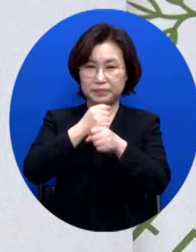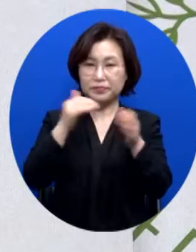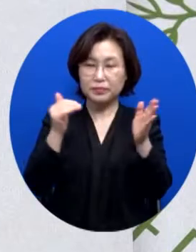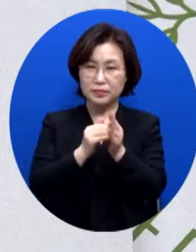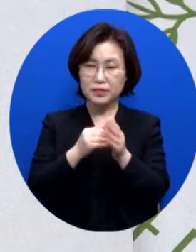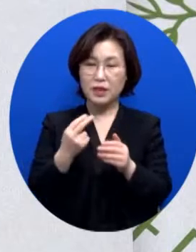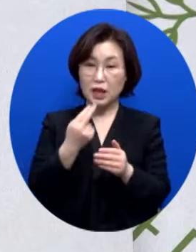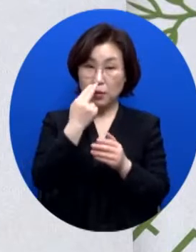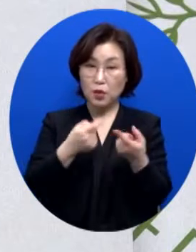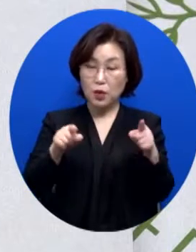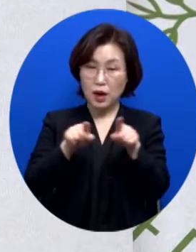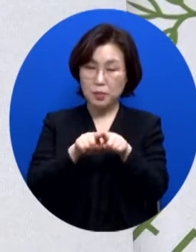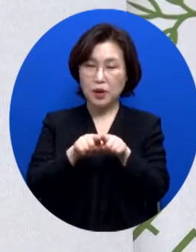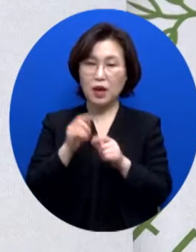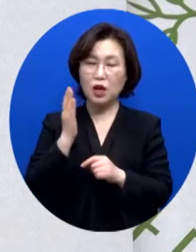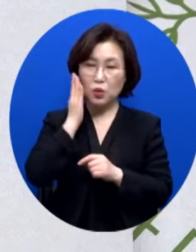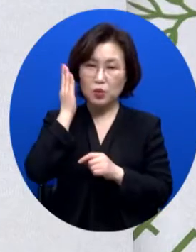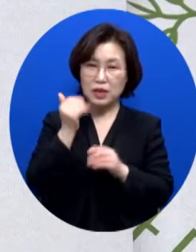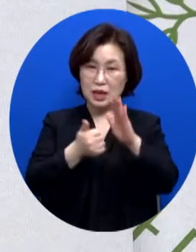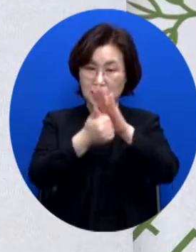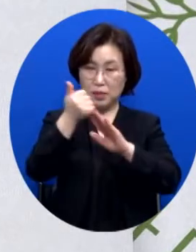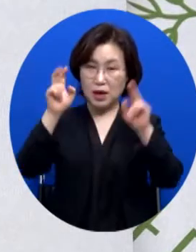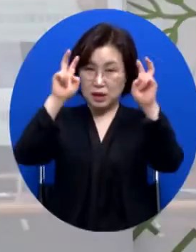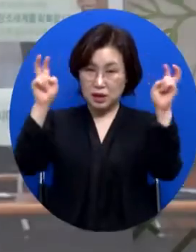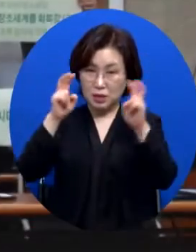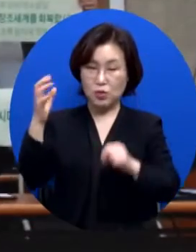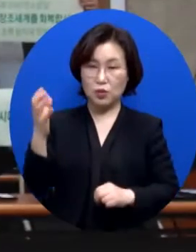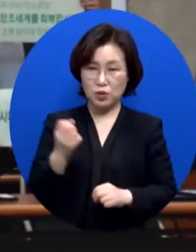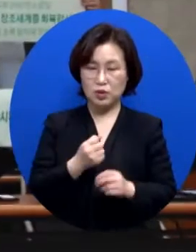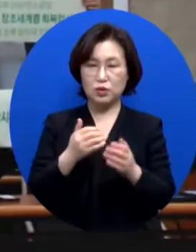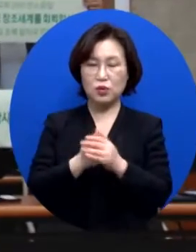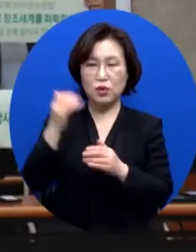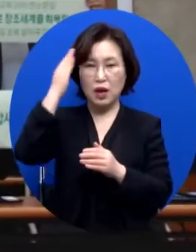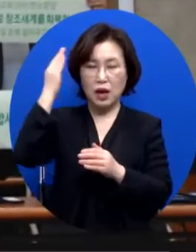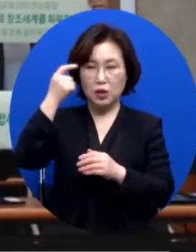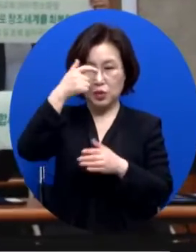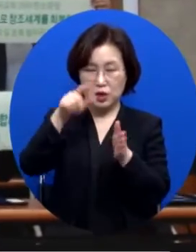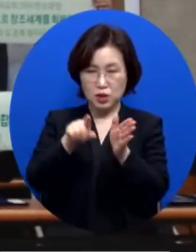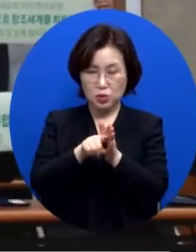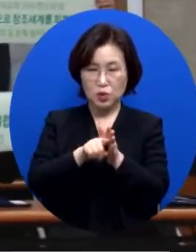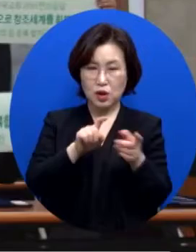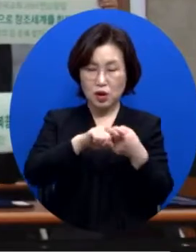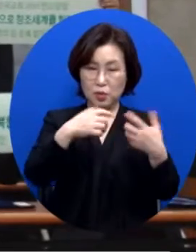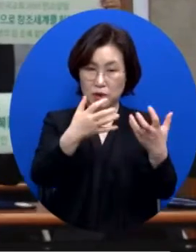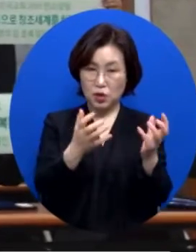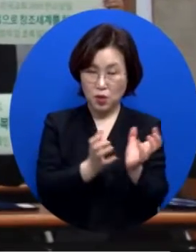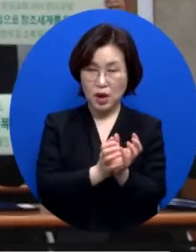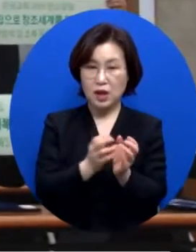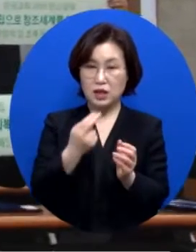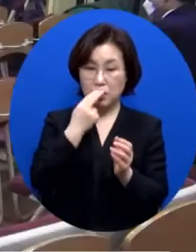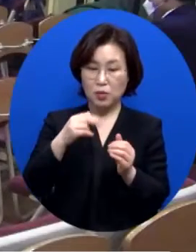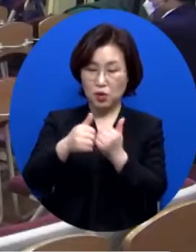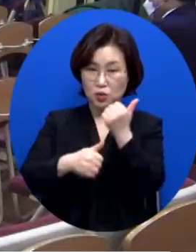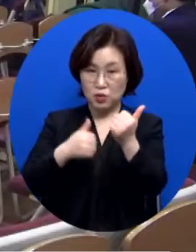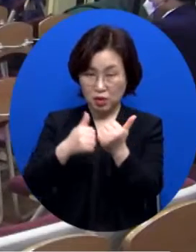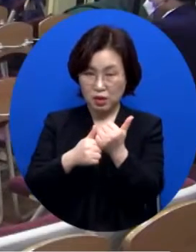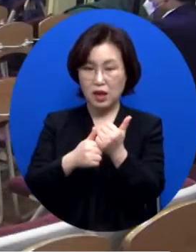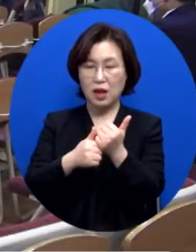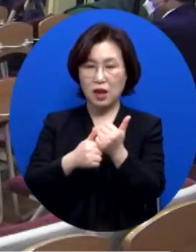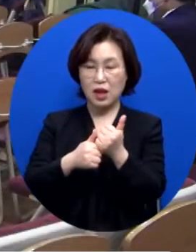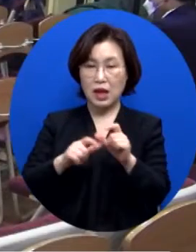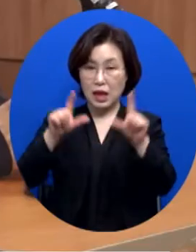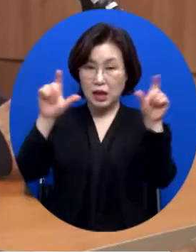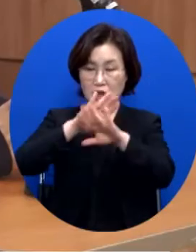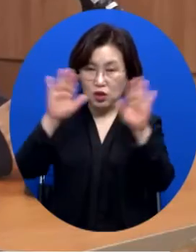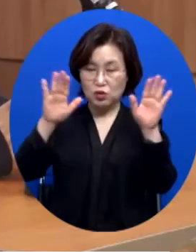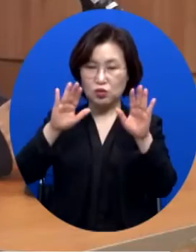더불어 녹색 희망 으로 난 제목의 이번 생 태교에 메뉴얼은 한국기독교 교회협의회 생명 문화 위원회가 기독교 기 우익이 신학